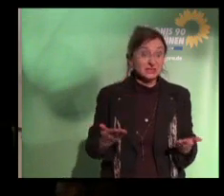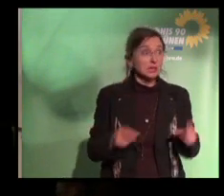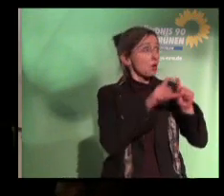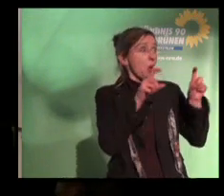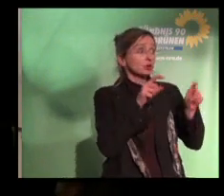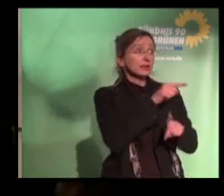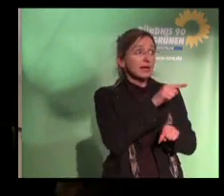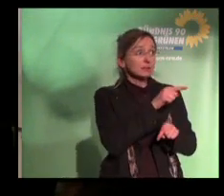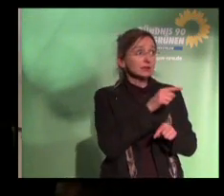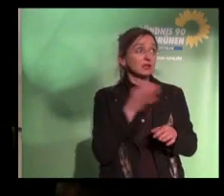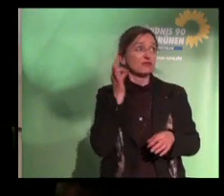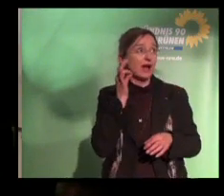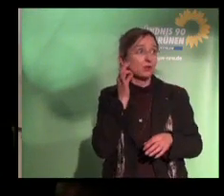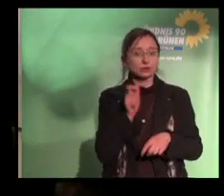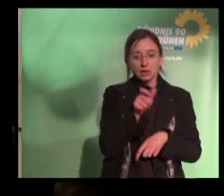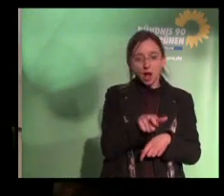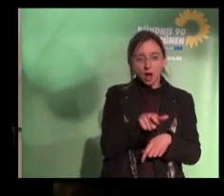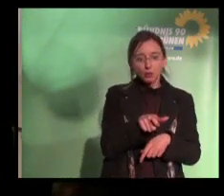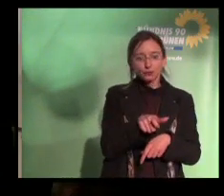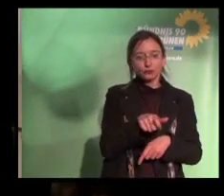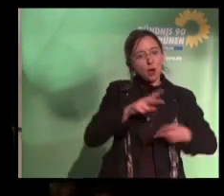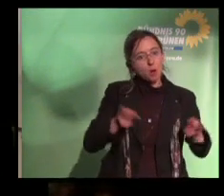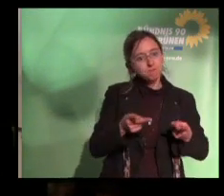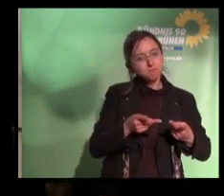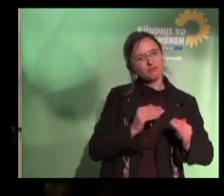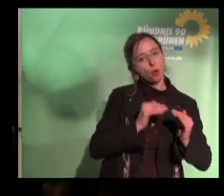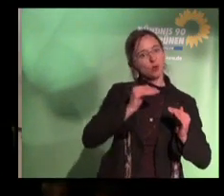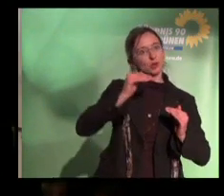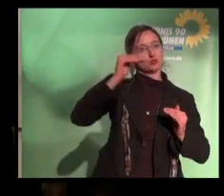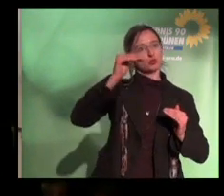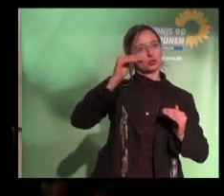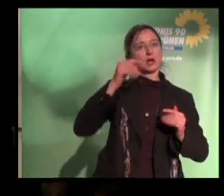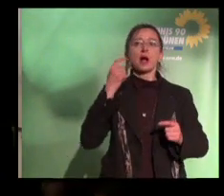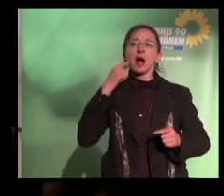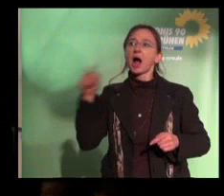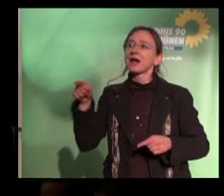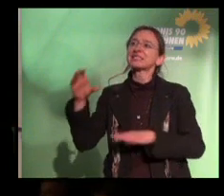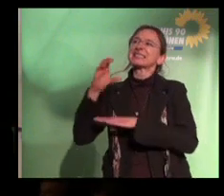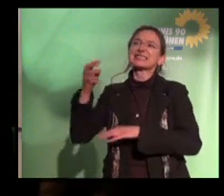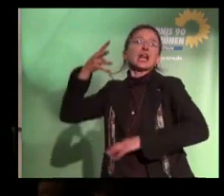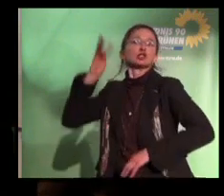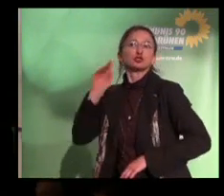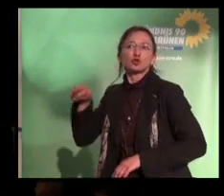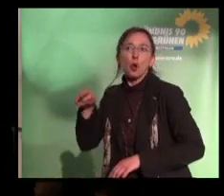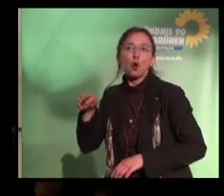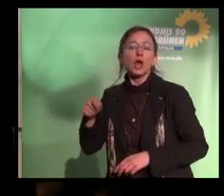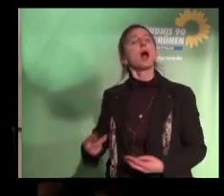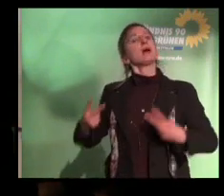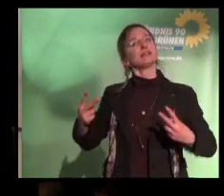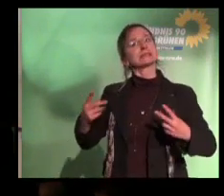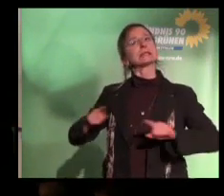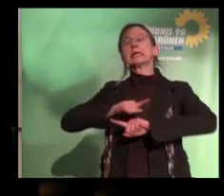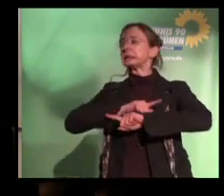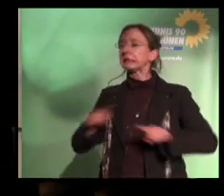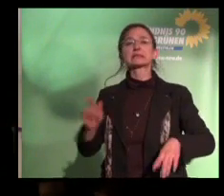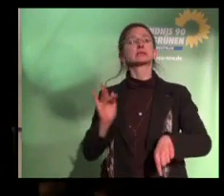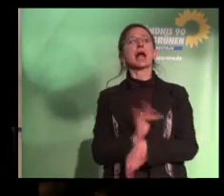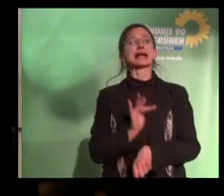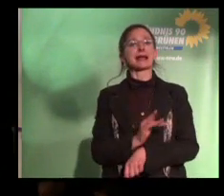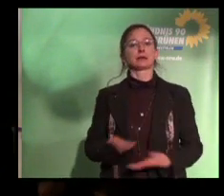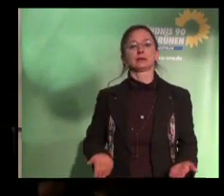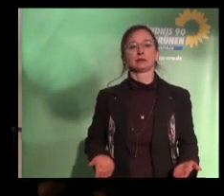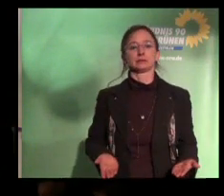dann hat Christina Schröder ganz entschieden nichts dagegen. Ja. Also ich höre schon